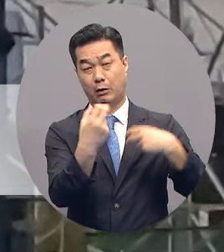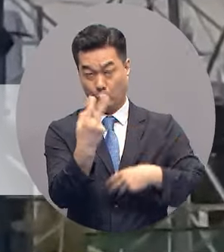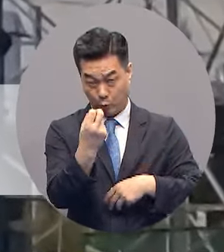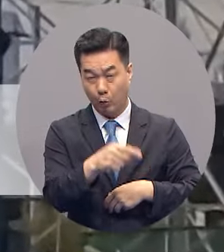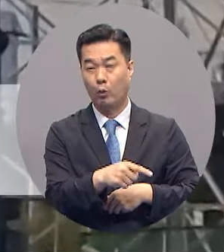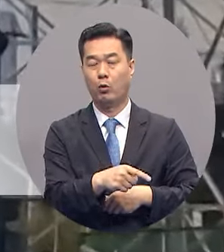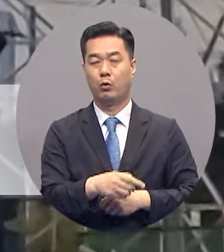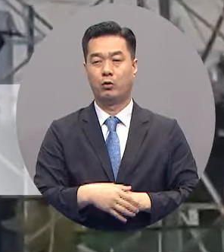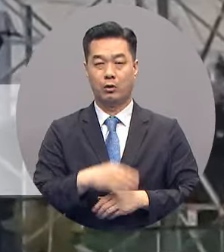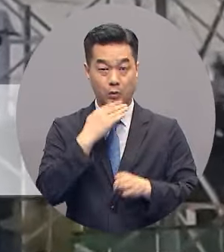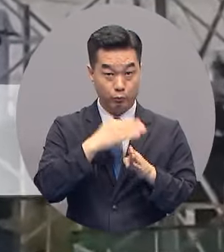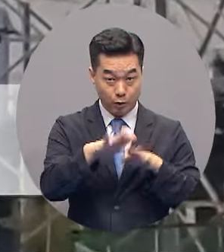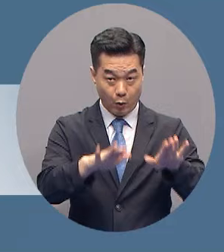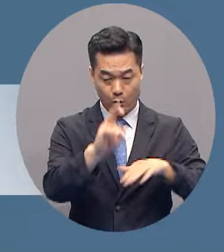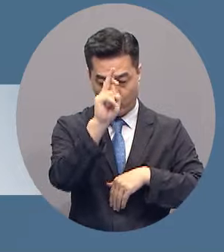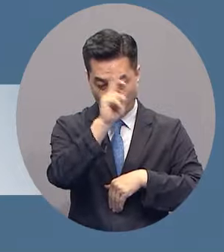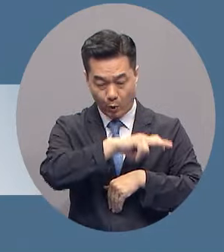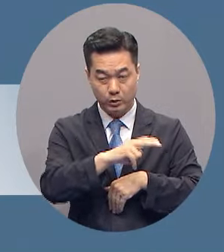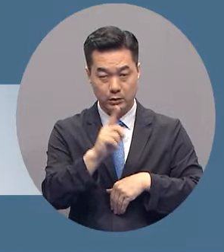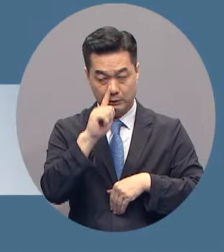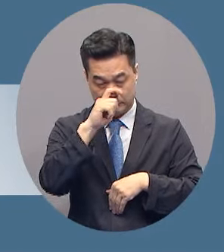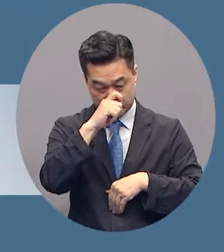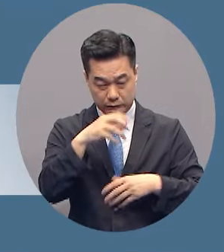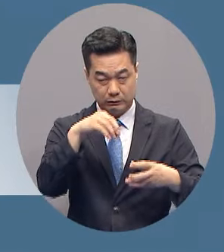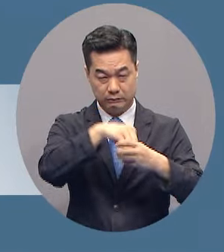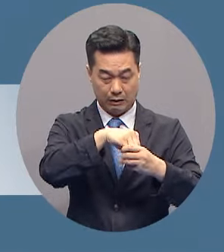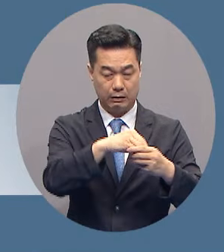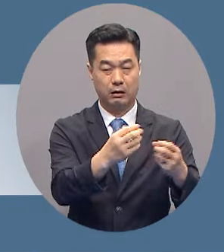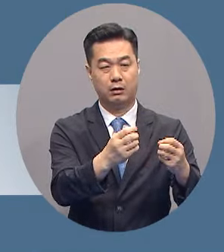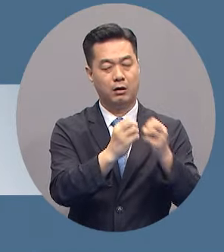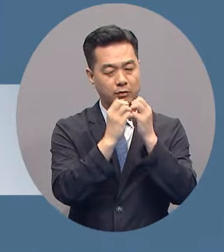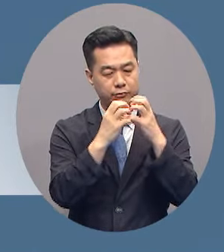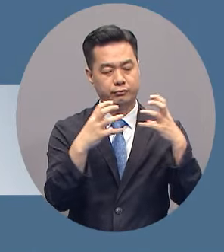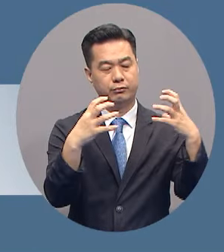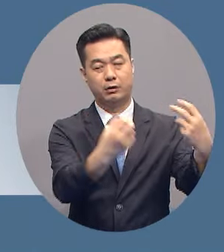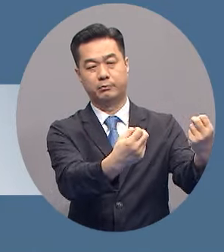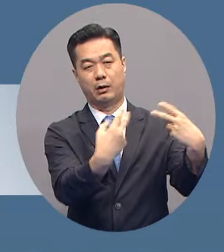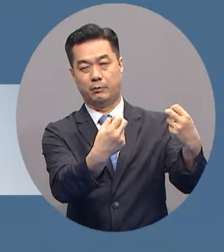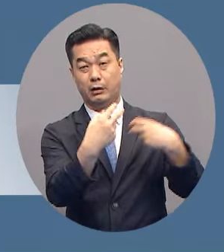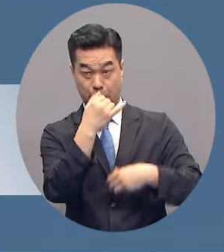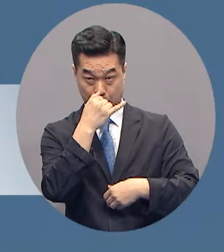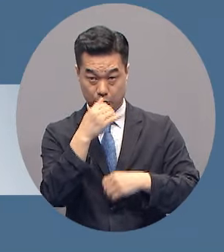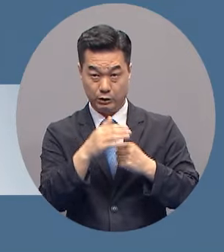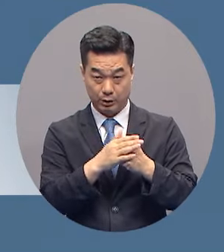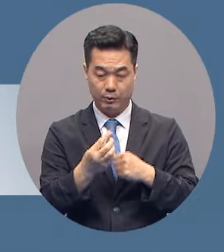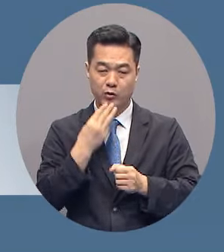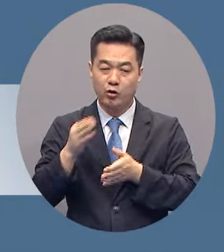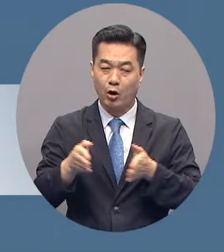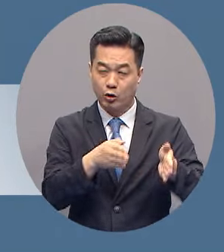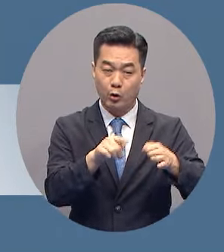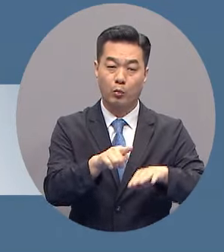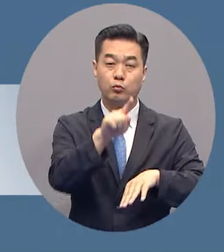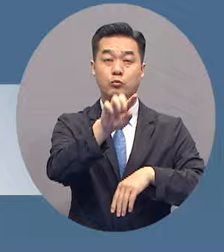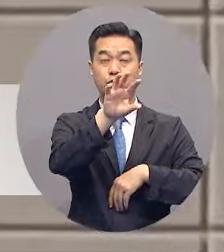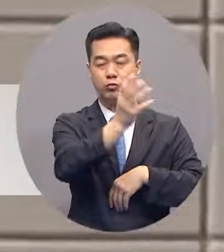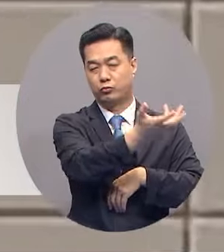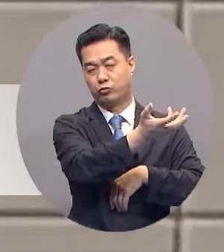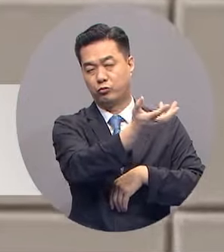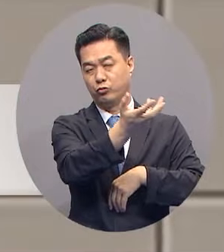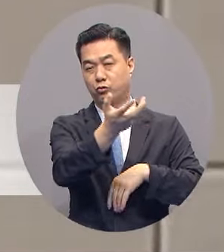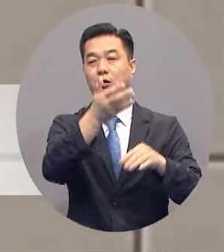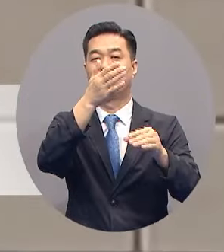따르면 북한은 오늘 오전 쓰레기를 담은 것으로 추정되는 풍선을 띄었으며 풍선은 경기 북부 지역으로 이동